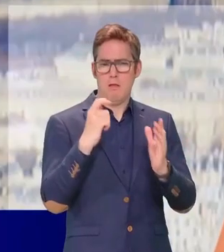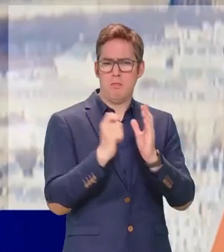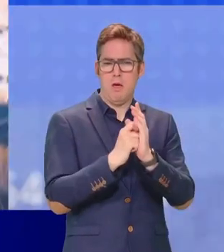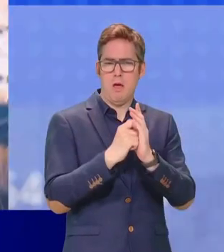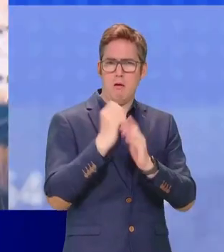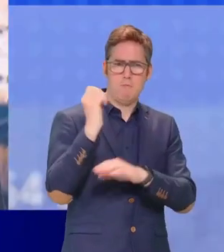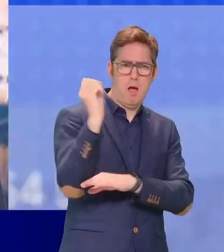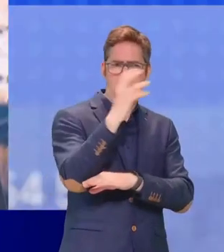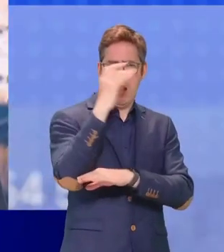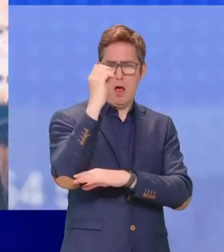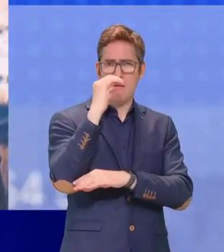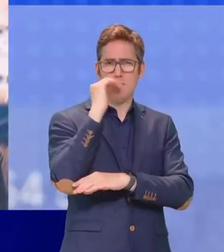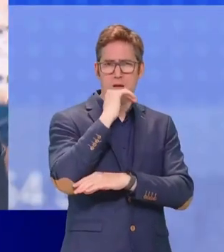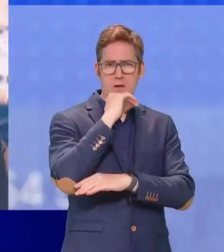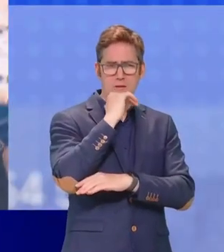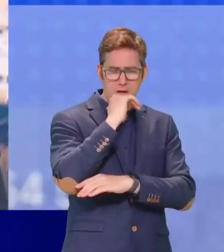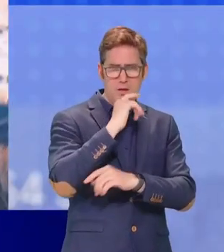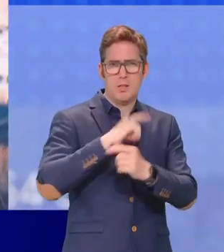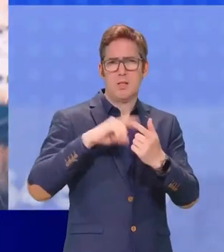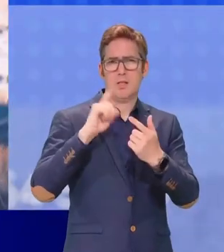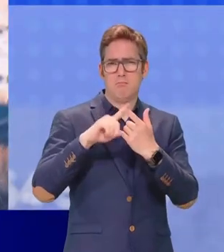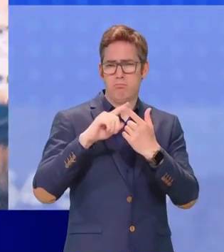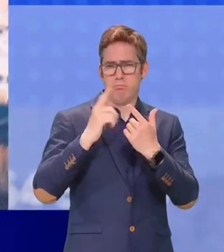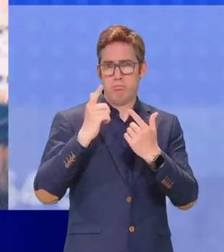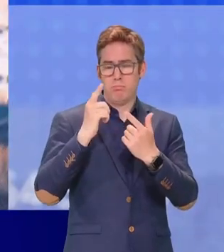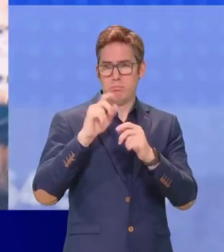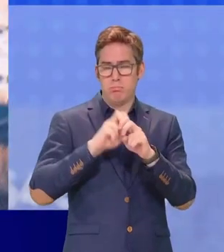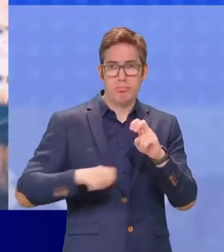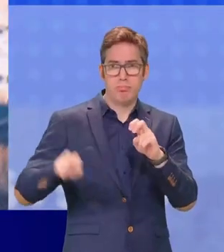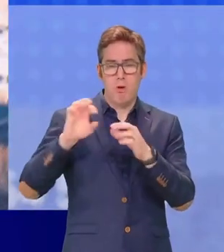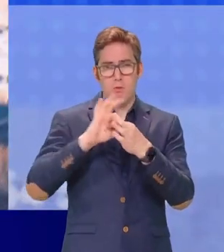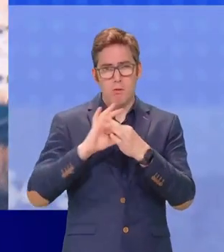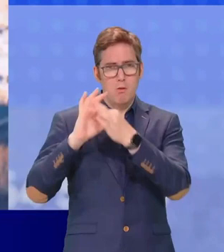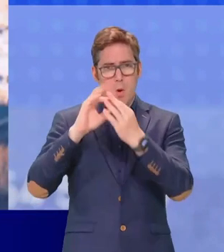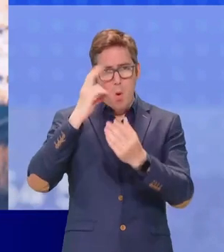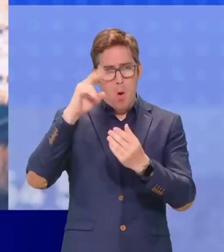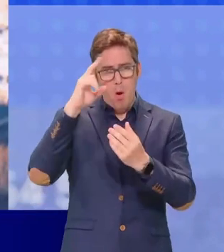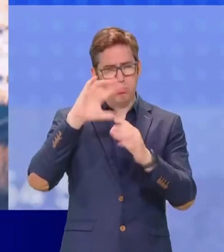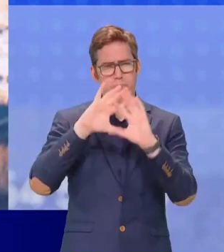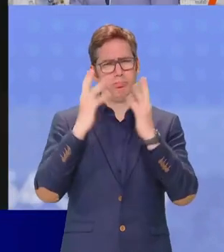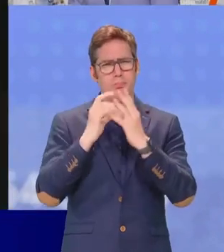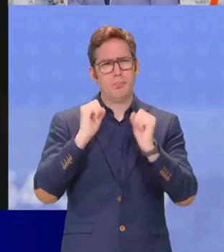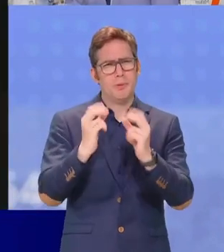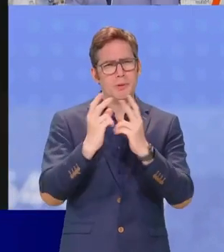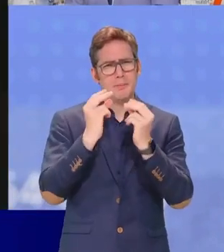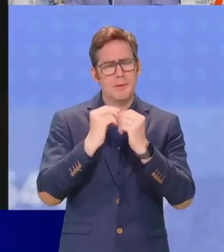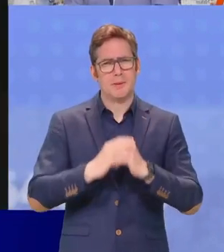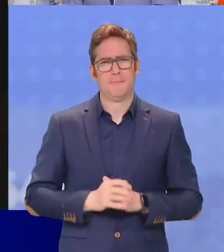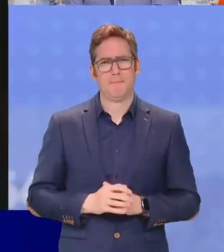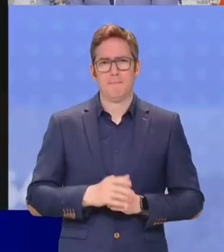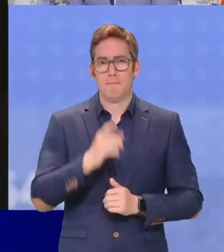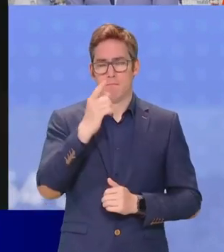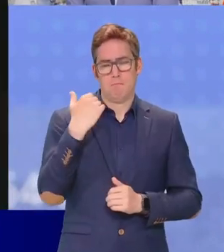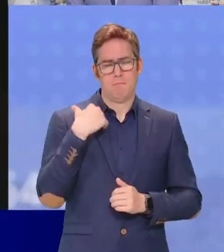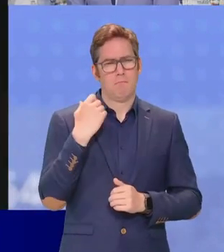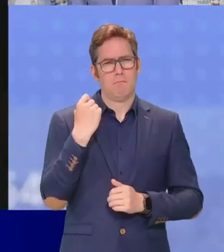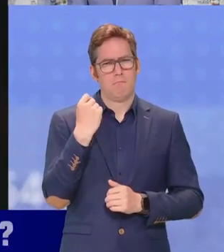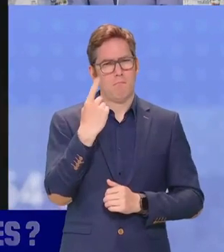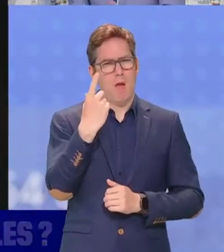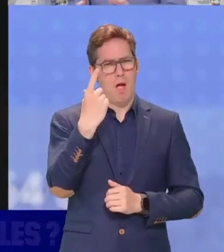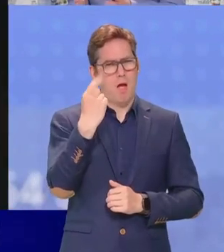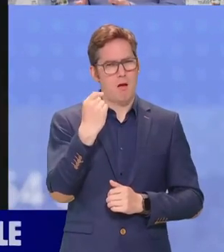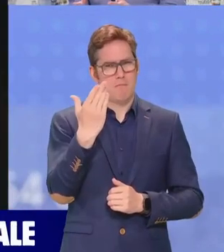européen c'est arrestation assez rapide comment vous l'analysez alors l'alerte enlèvement a prouvé son efficacité